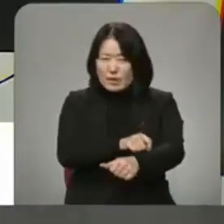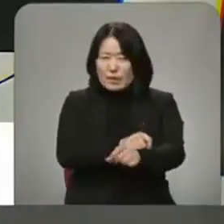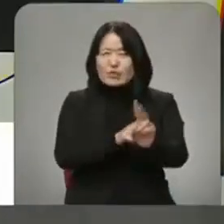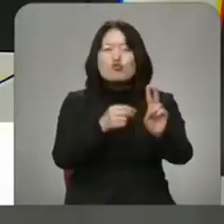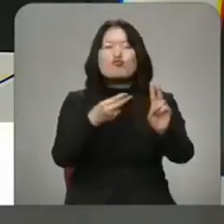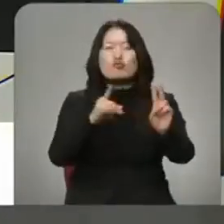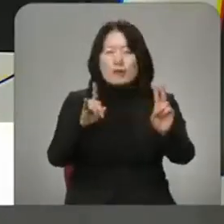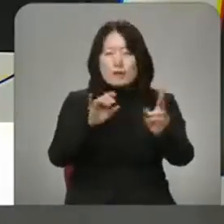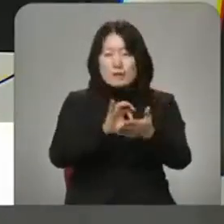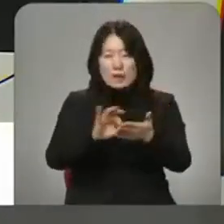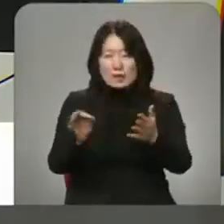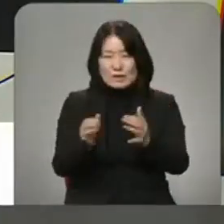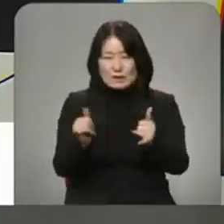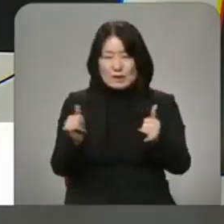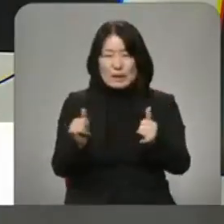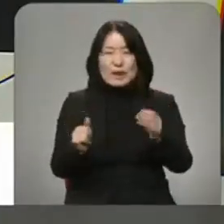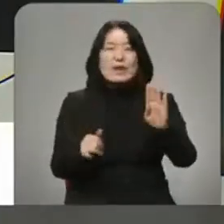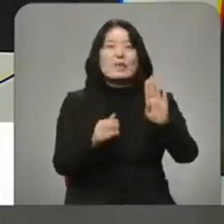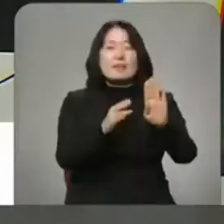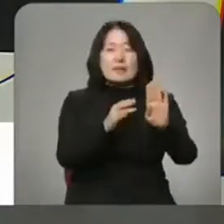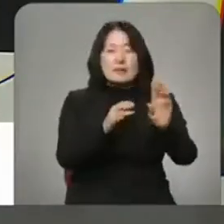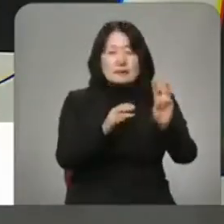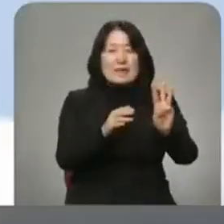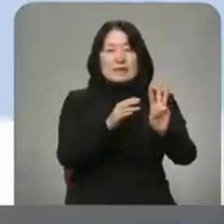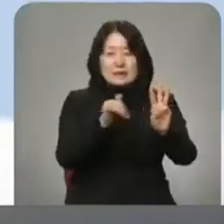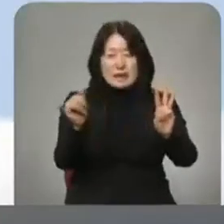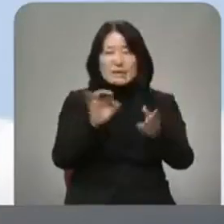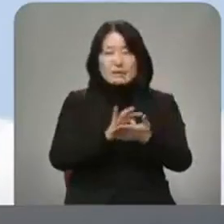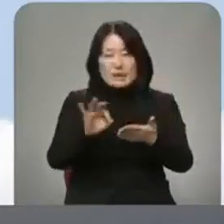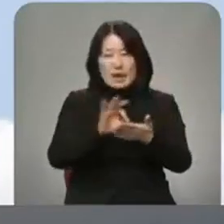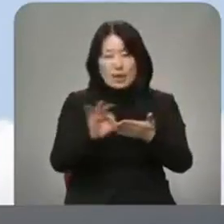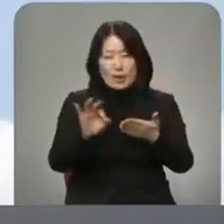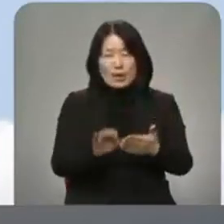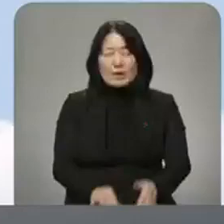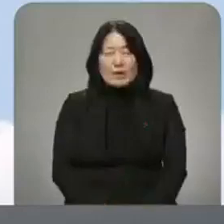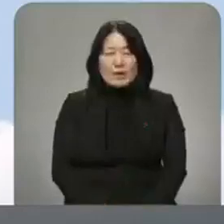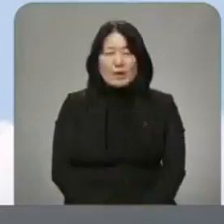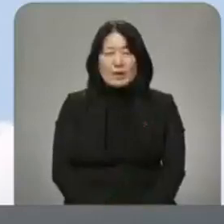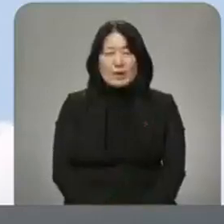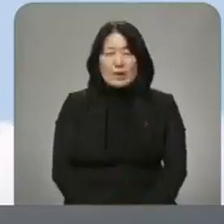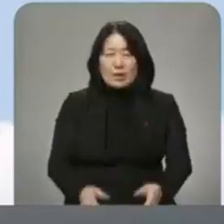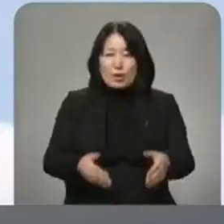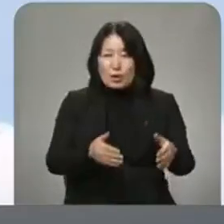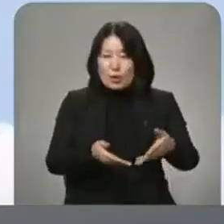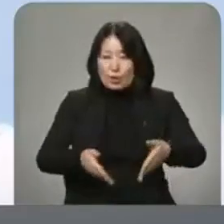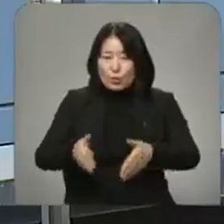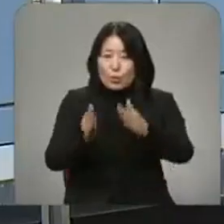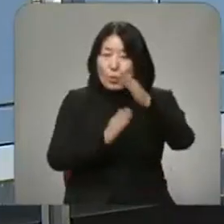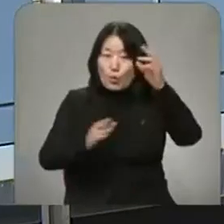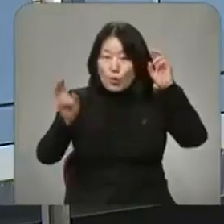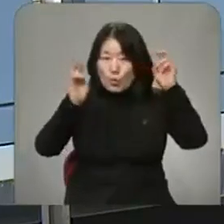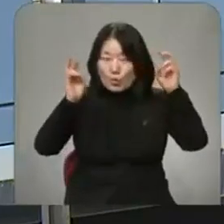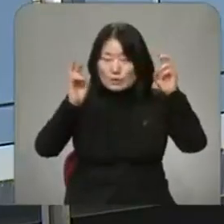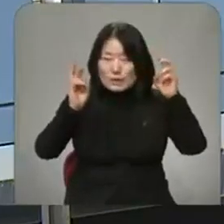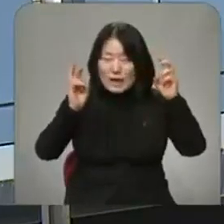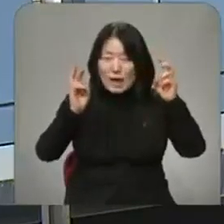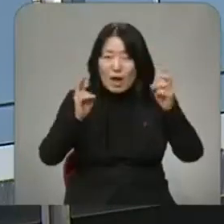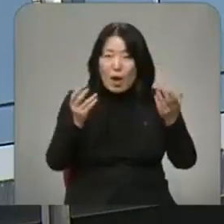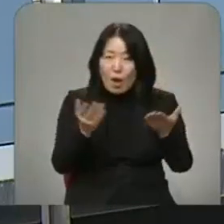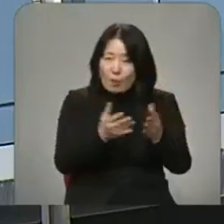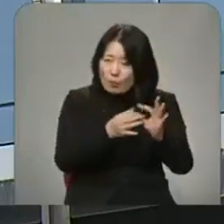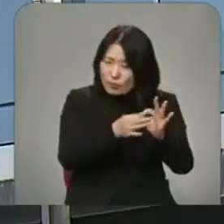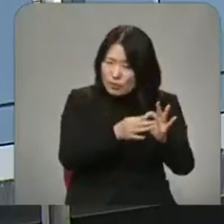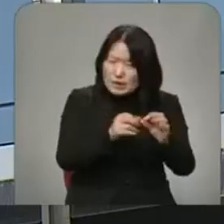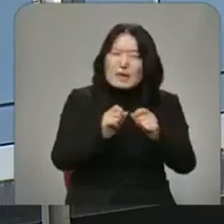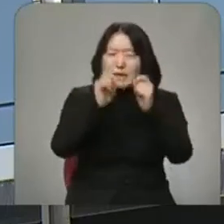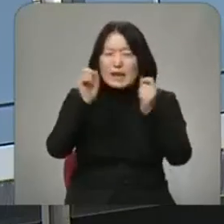2대, 사용자는 해당 지사의 직원 3명이었습니다. 도공은 이들이 업무용 통신망을 개인적으로 유용했다고